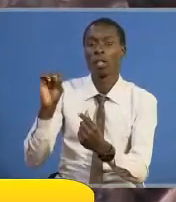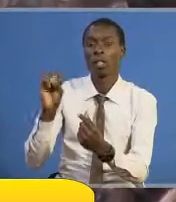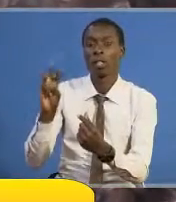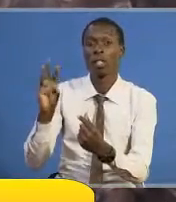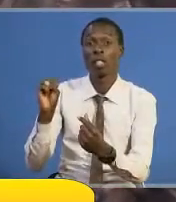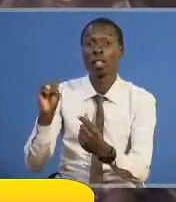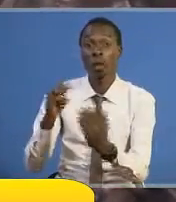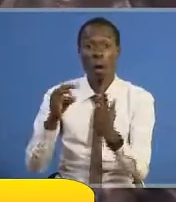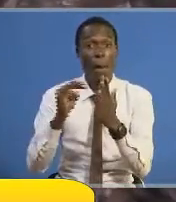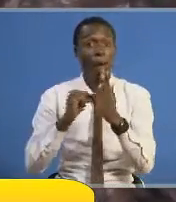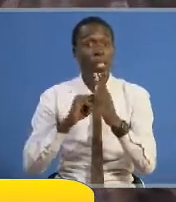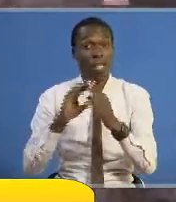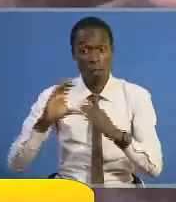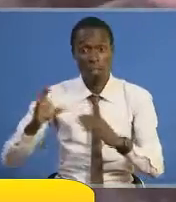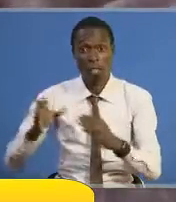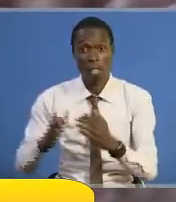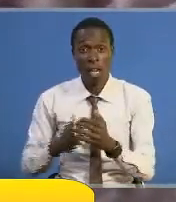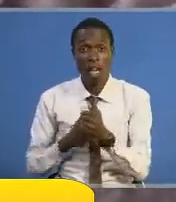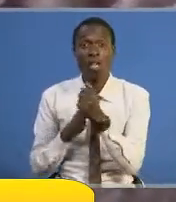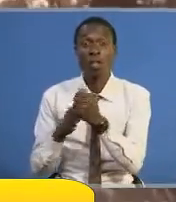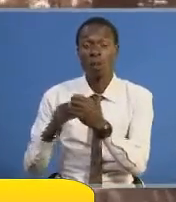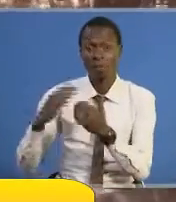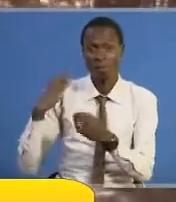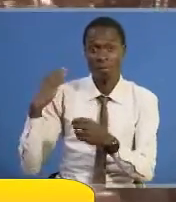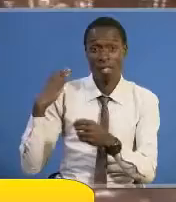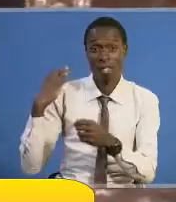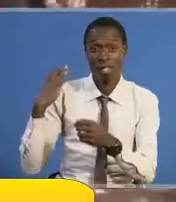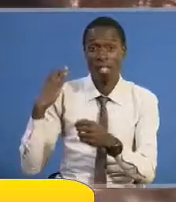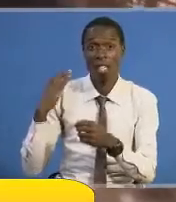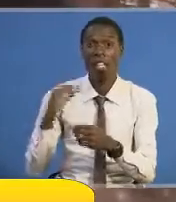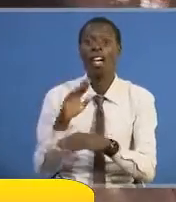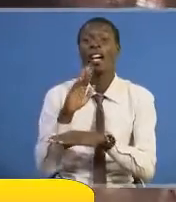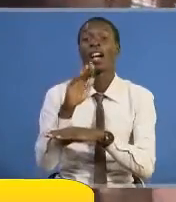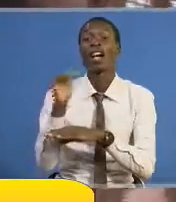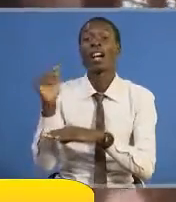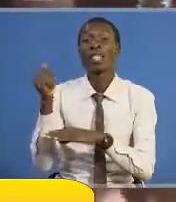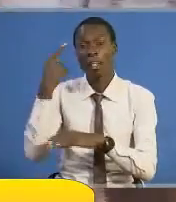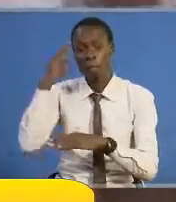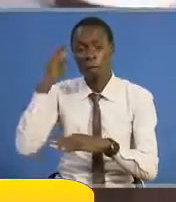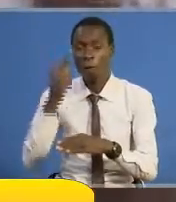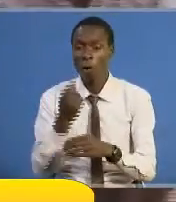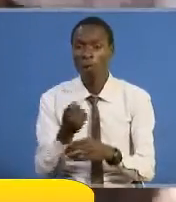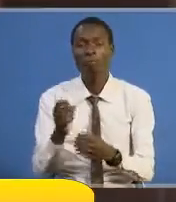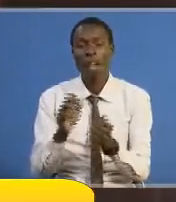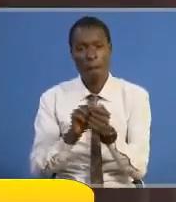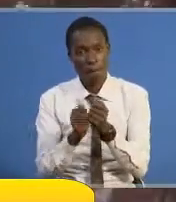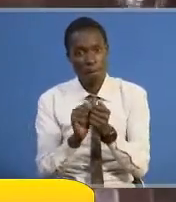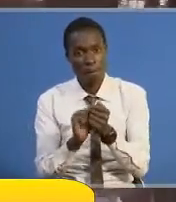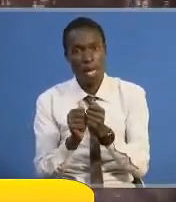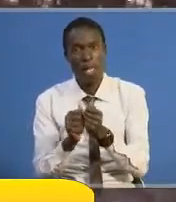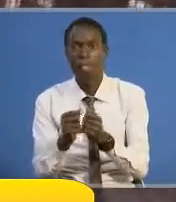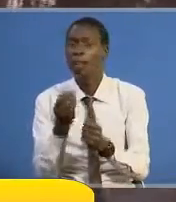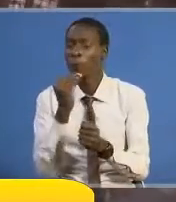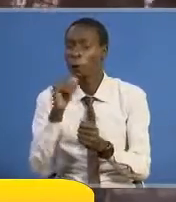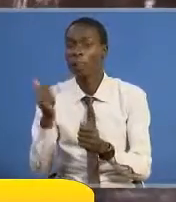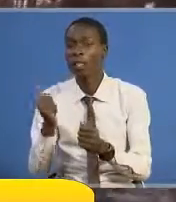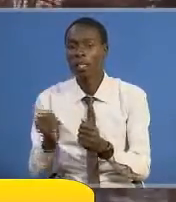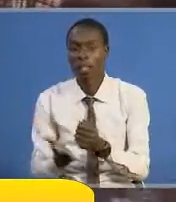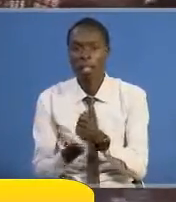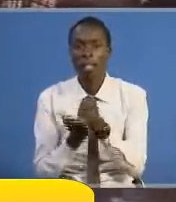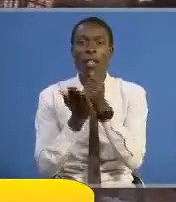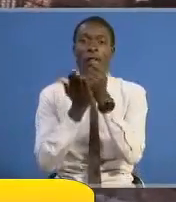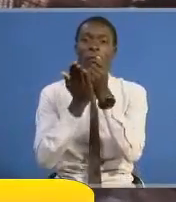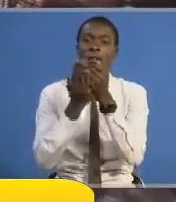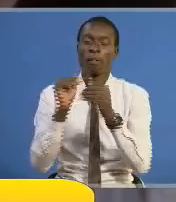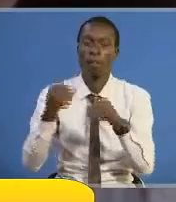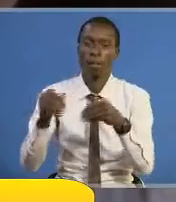ya Machakos, kupitia kiongozi wake Nora Mutinda, kimeomba msaada wa mahindi na vyakula vinginevyo ili kupiga jeki ukulima huo.